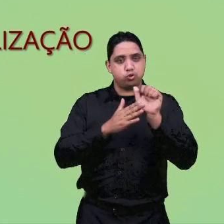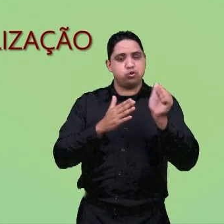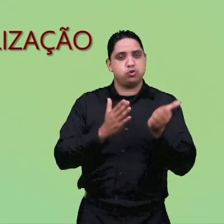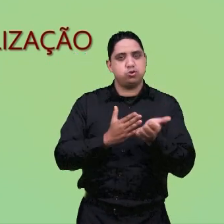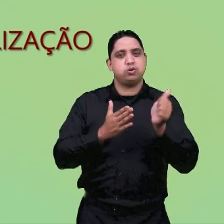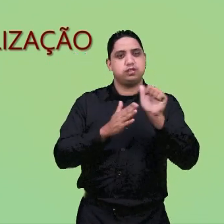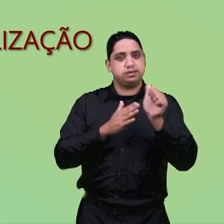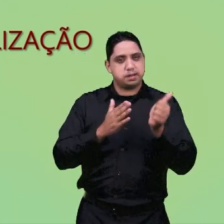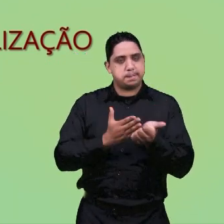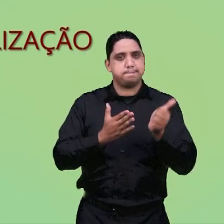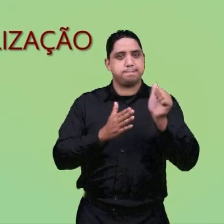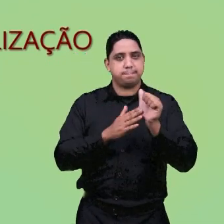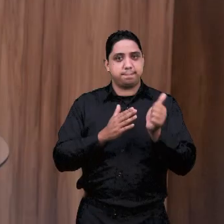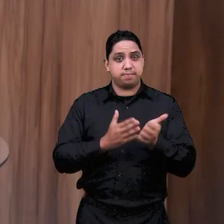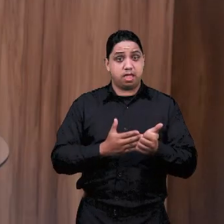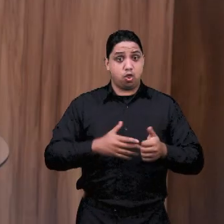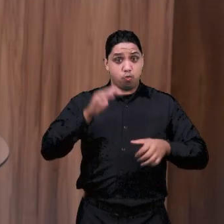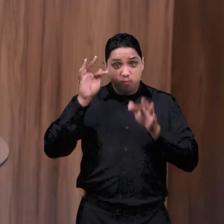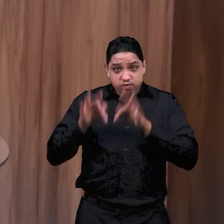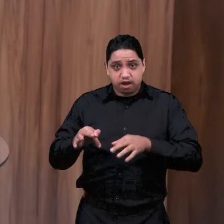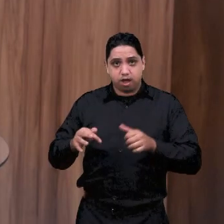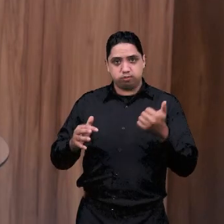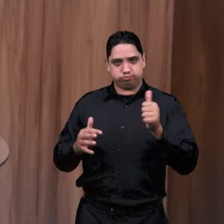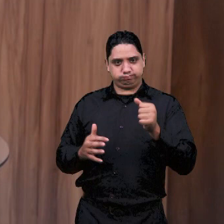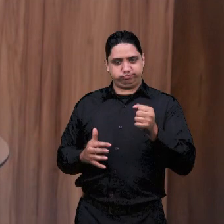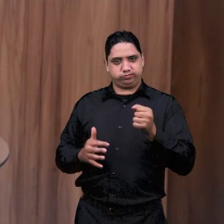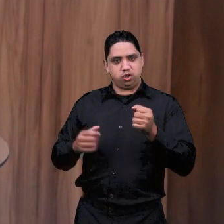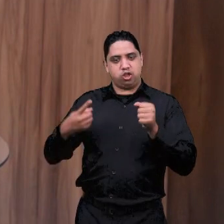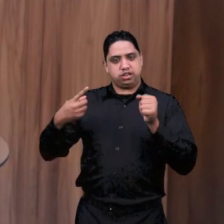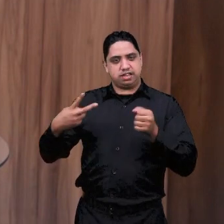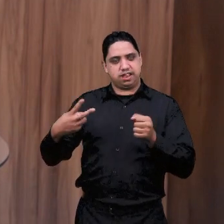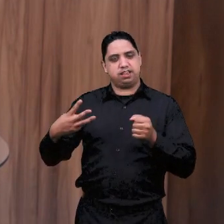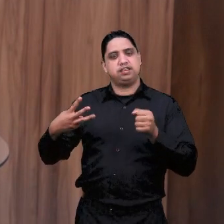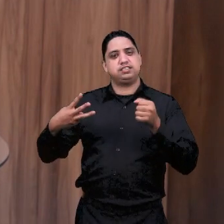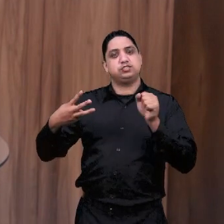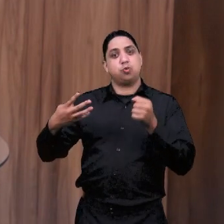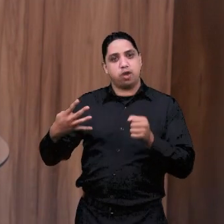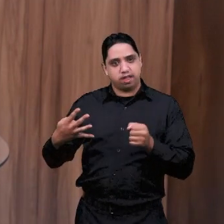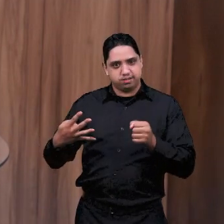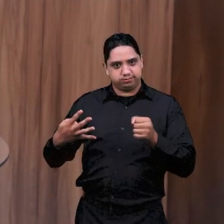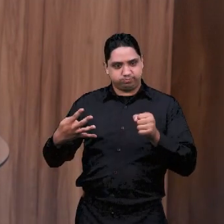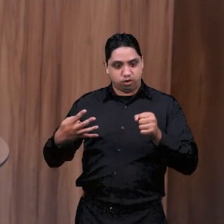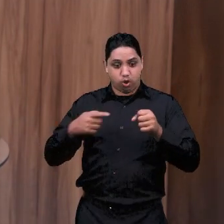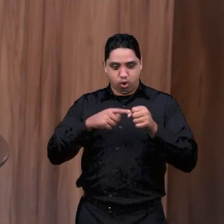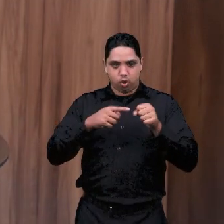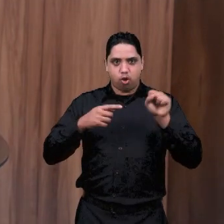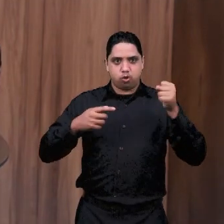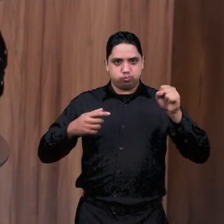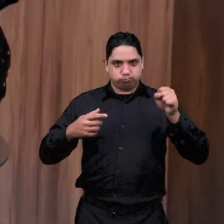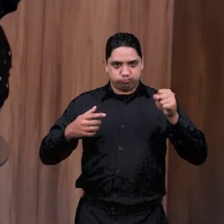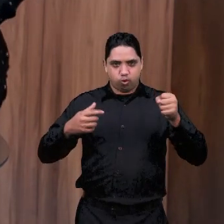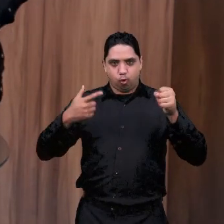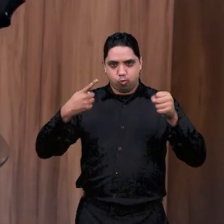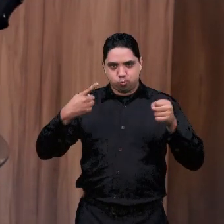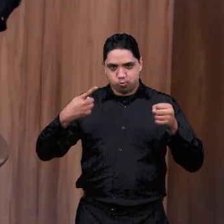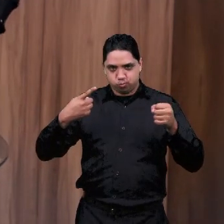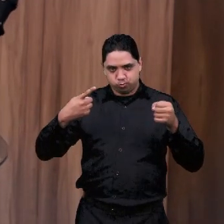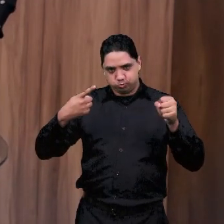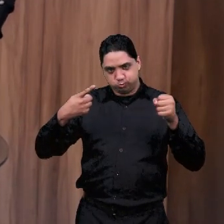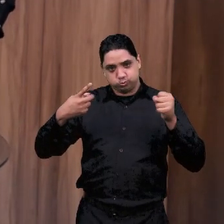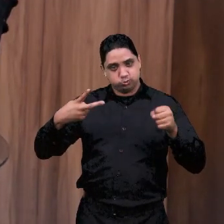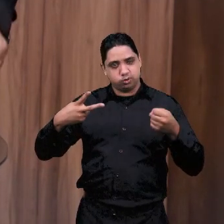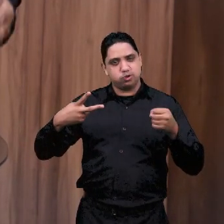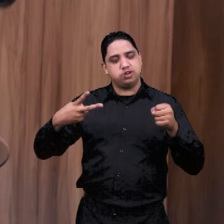manière. Desta forma. Um, dois, três, quatro. Maintenant, nous avons déjà